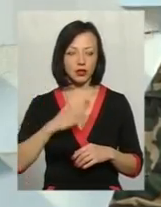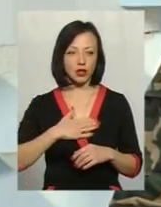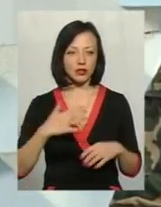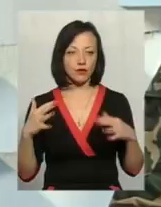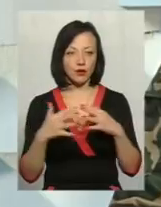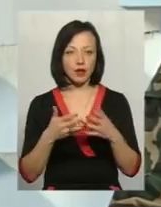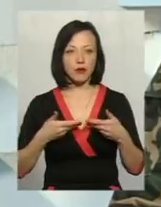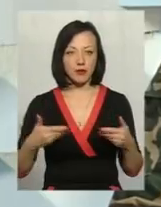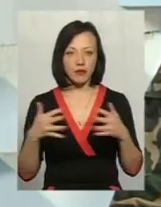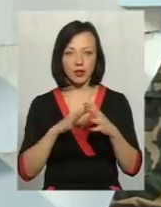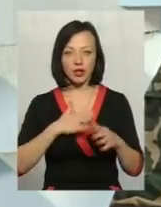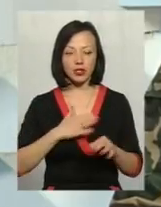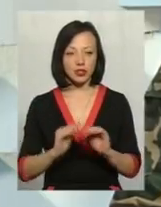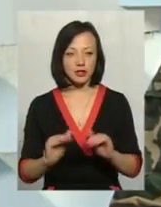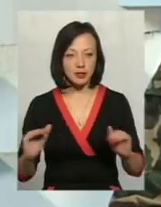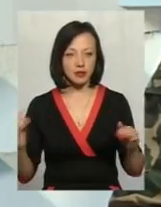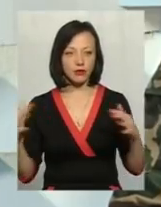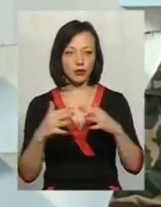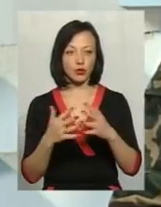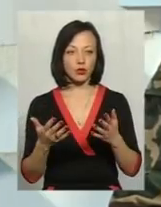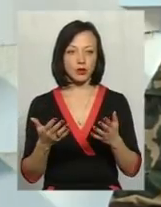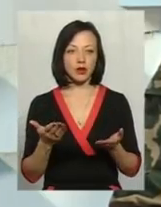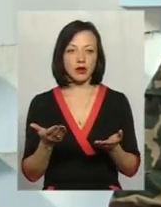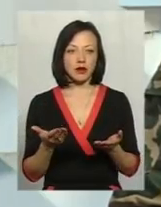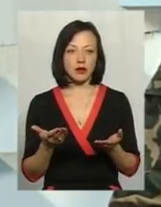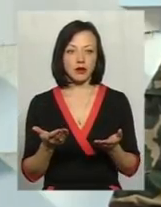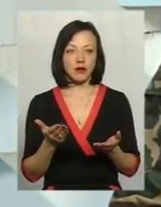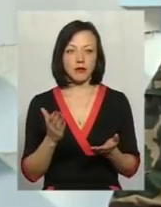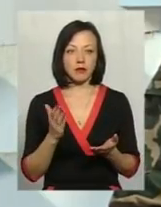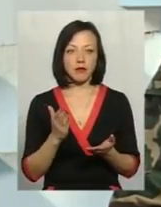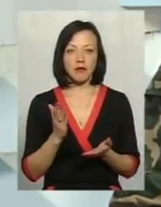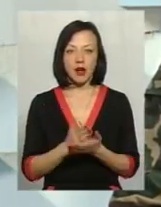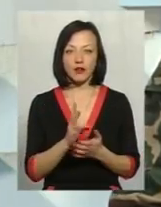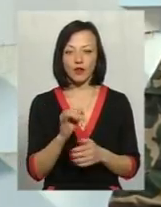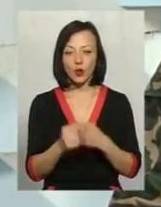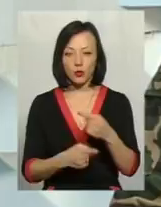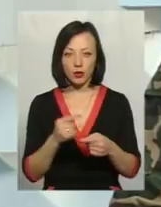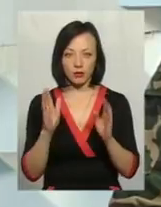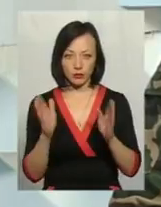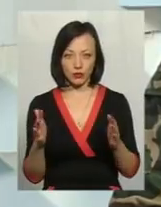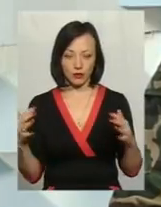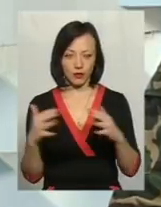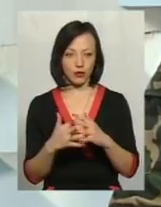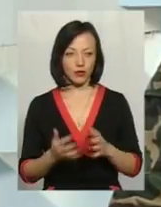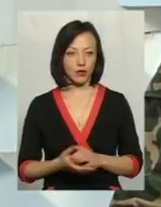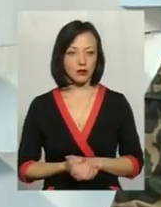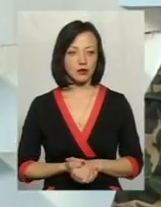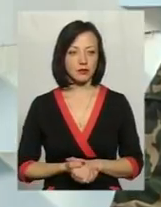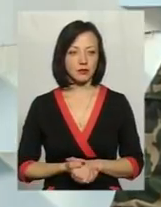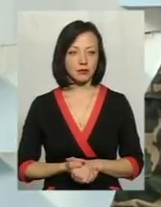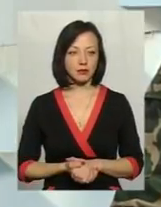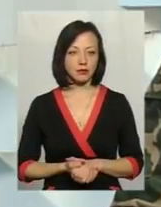ми воювали, зараз наші діти воюють. Ми, маючи внуки, боїмося за те, що і внуки наші можуть